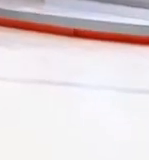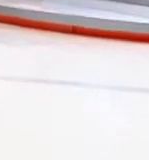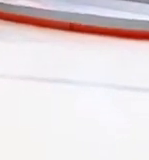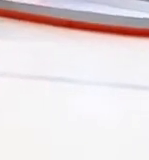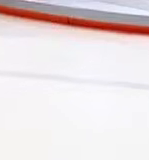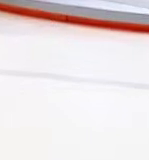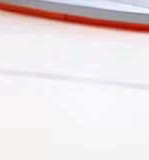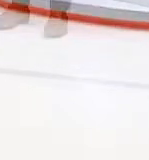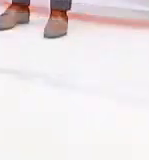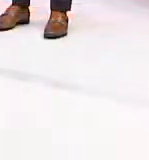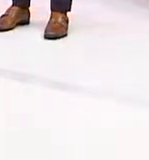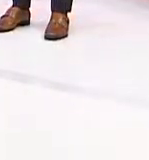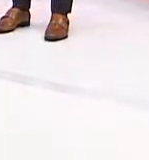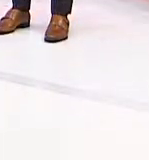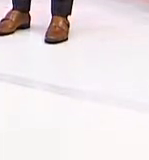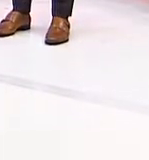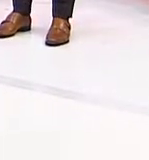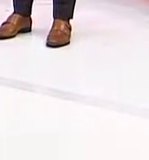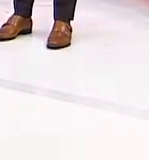Magandang gabi po.